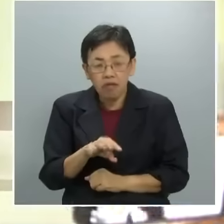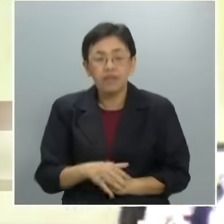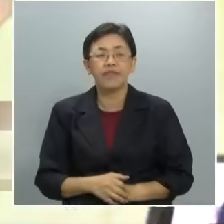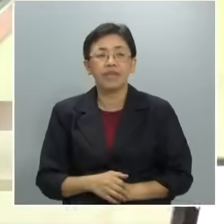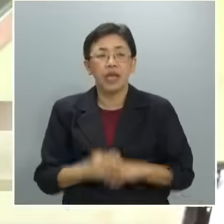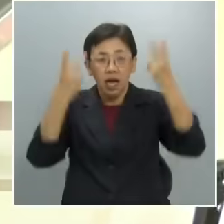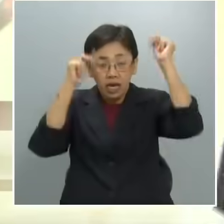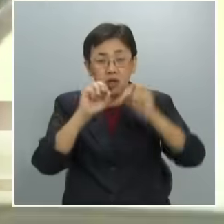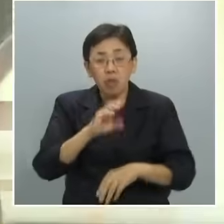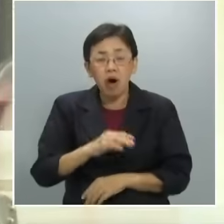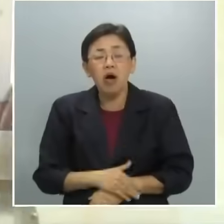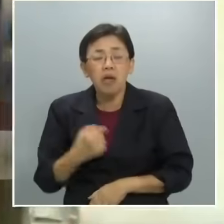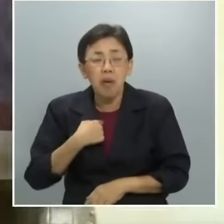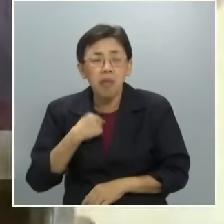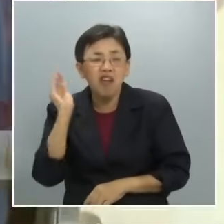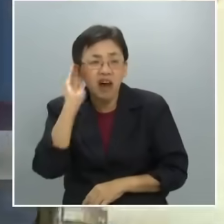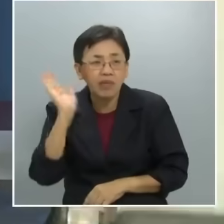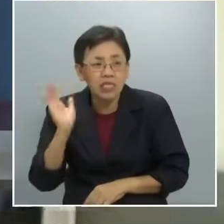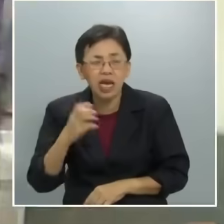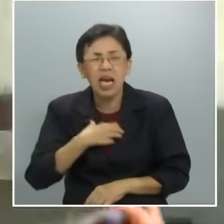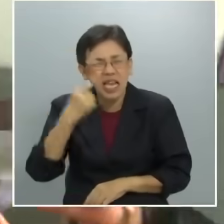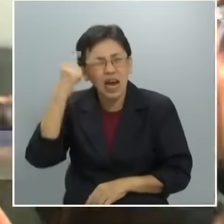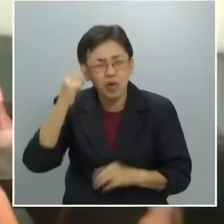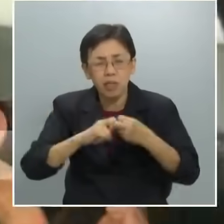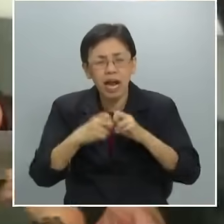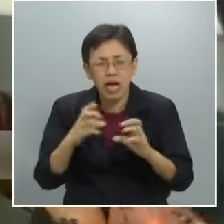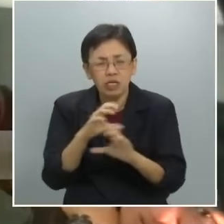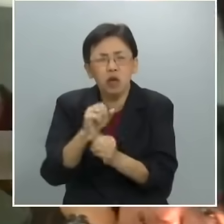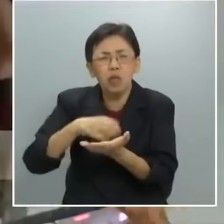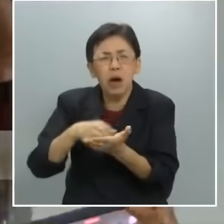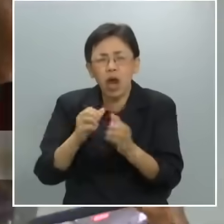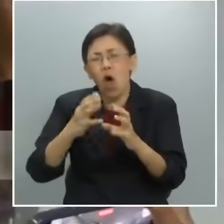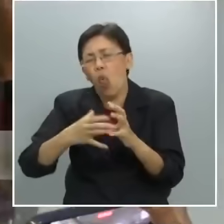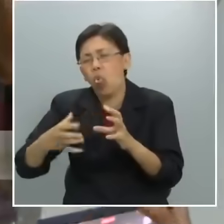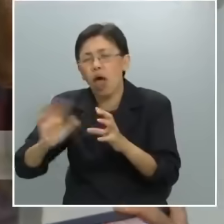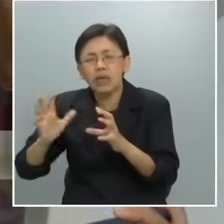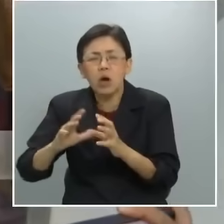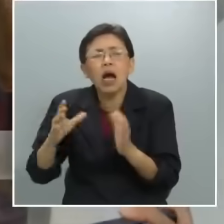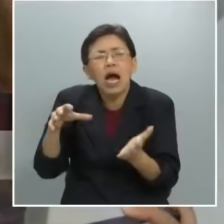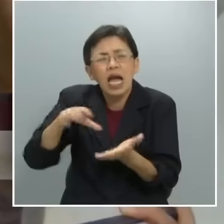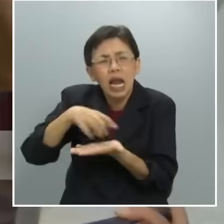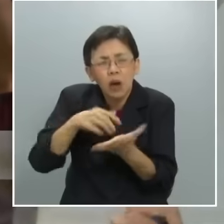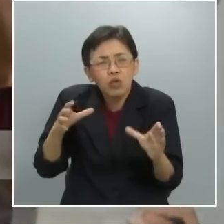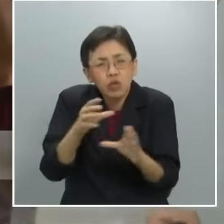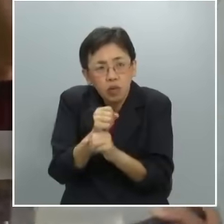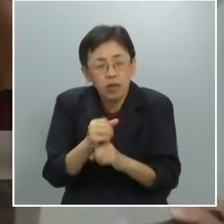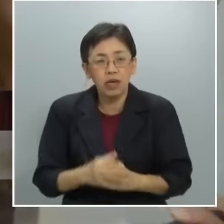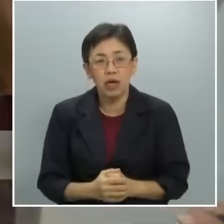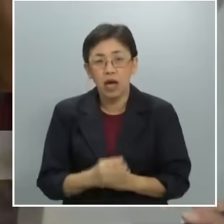ผมไม่ได้มาฟังเรื่องพวกนี้ผมมาฟังปัญหาเอาเนื้อสองทีเนี่ยลองดูฮะ